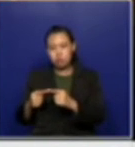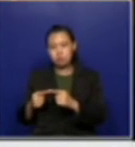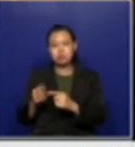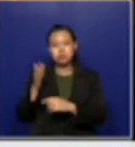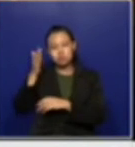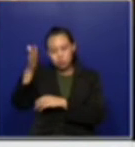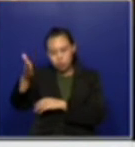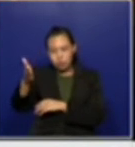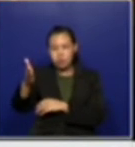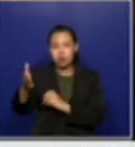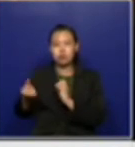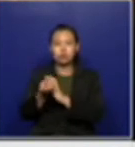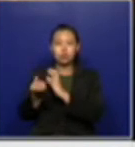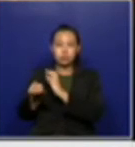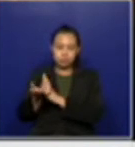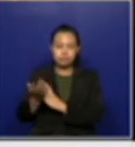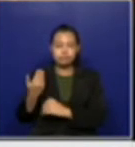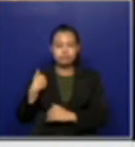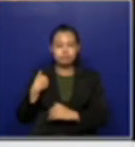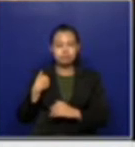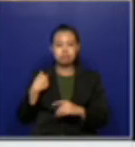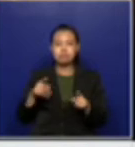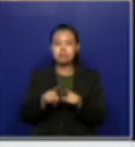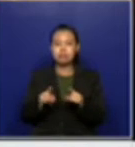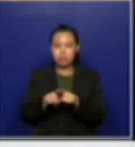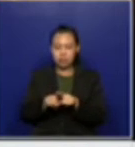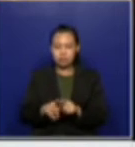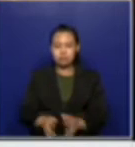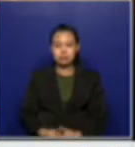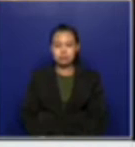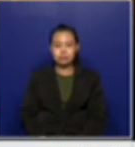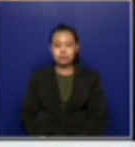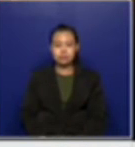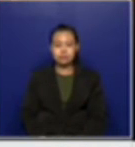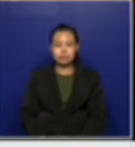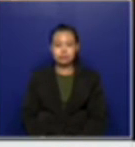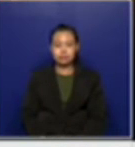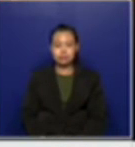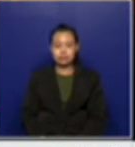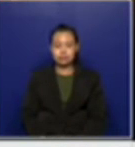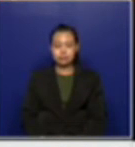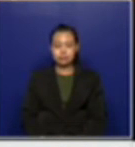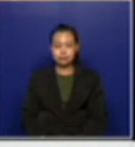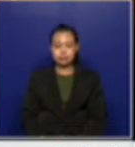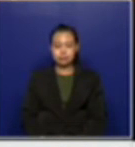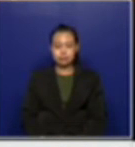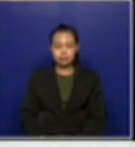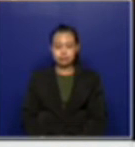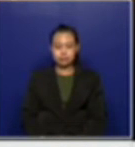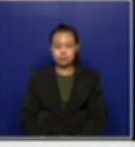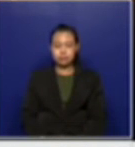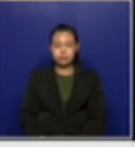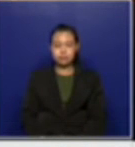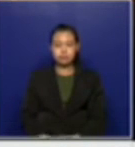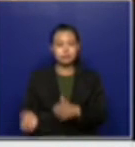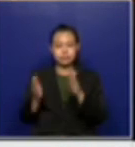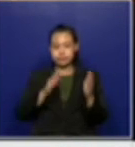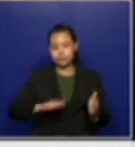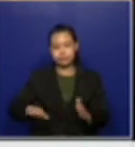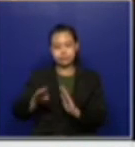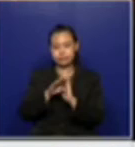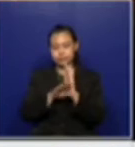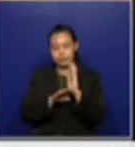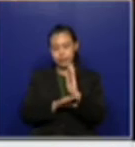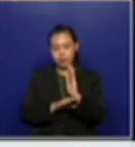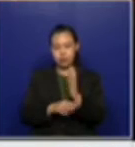คตท่านประธานที่เคารพเมื่อการไปรวบกระบวนการยุติธรรมล้มเหลวสิ่